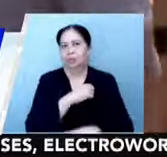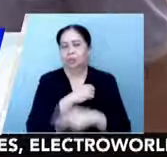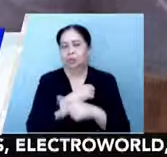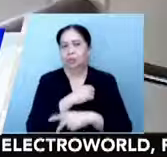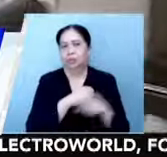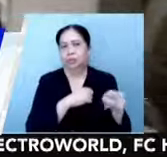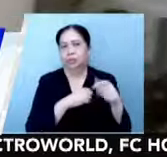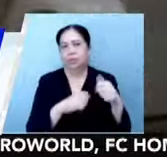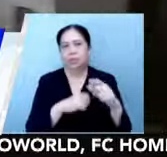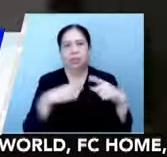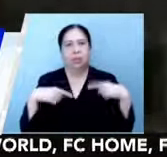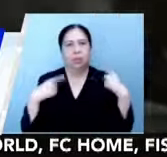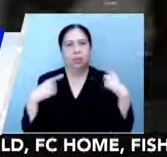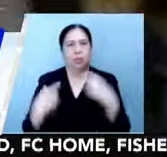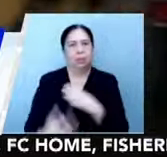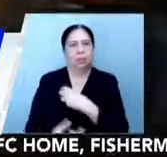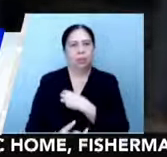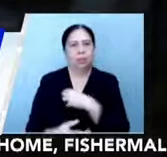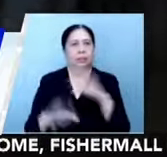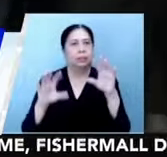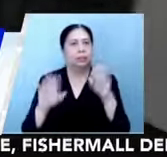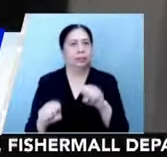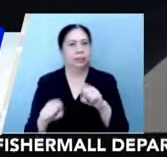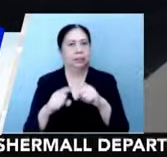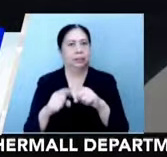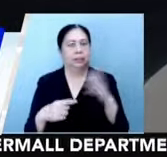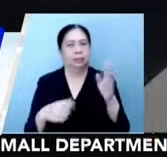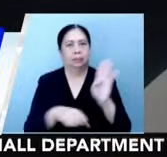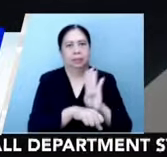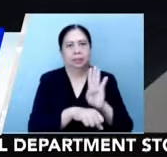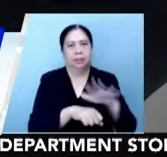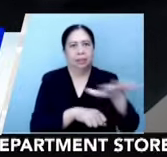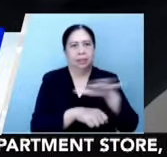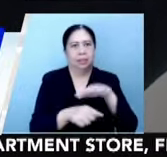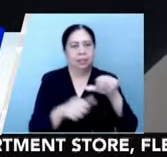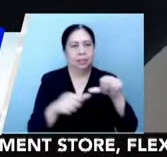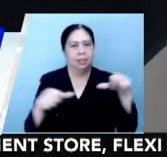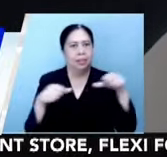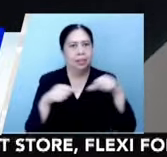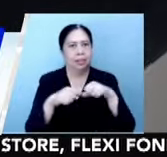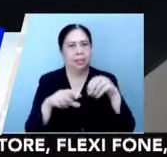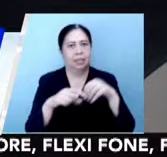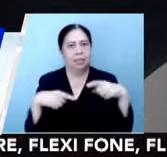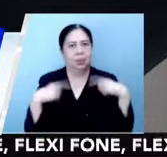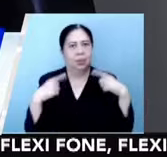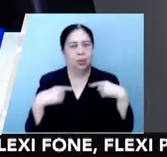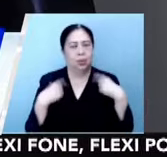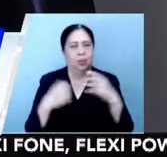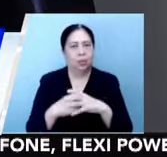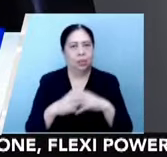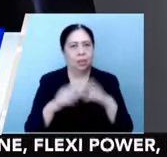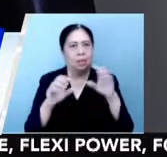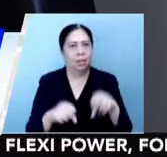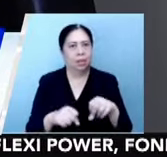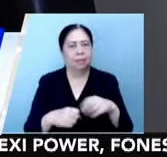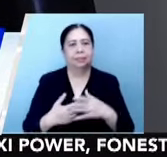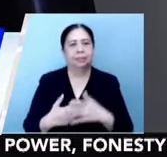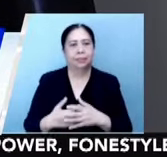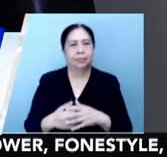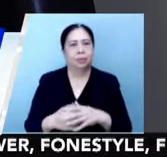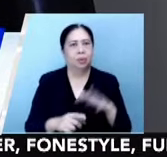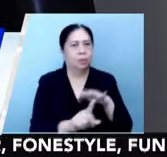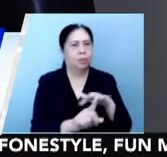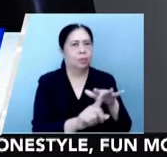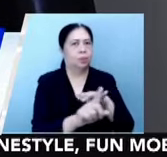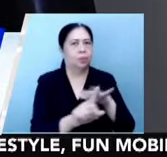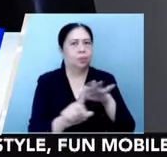Laguna Police. Dinakip siya sa isang commercial area sa Santa Rosa, Laguna at inaresto sa bisa ng warrant of arrest. Minanmanan natin base sa